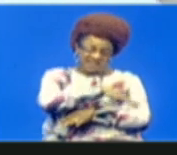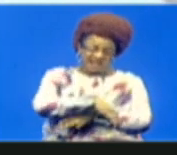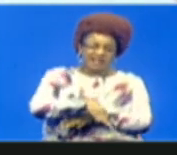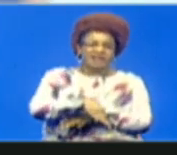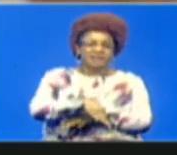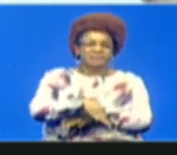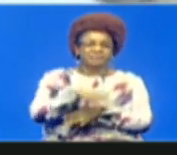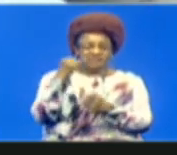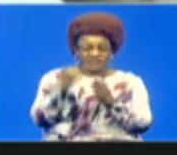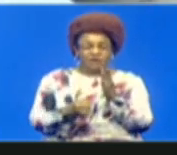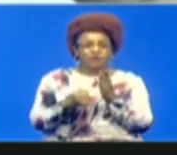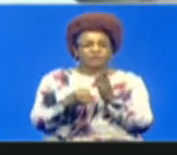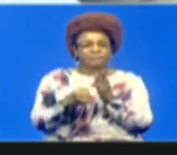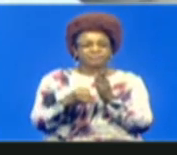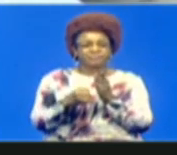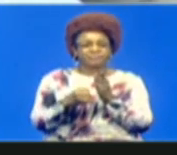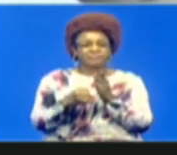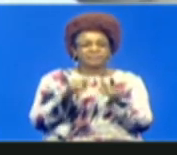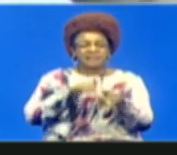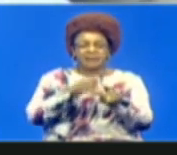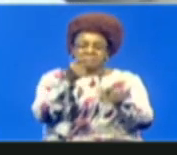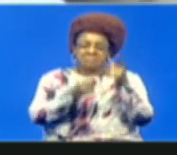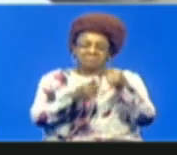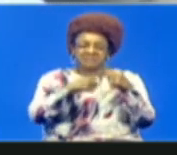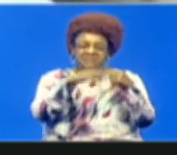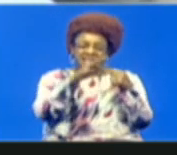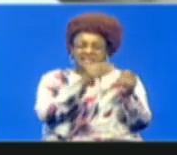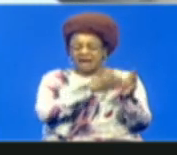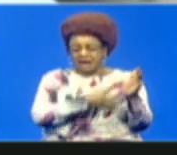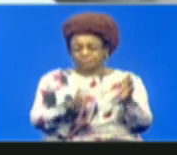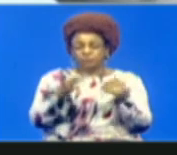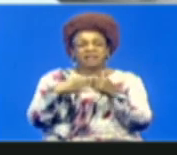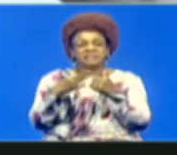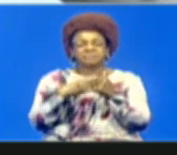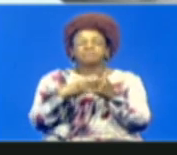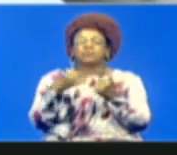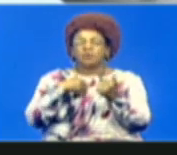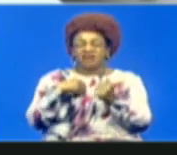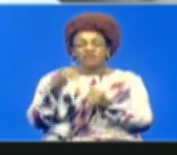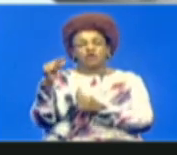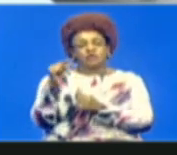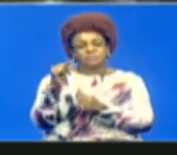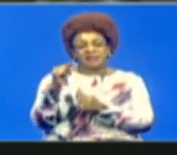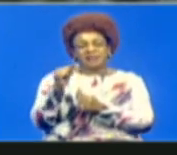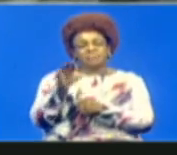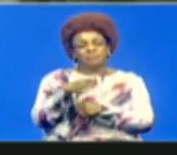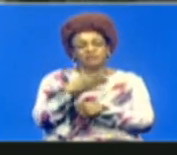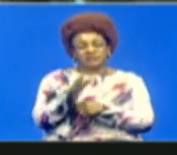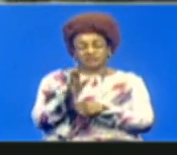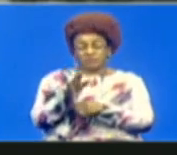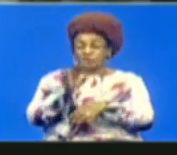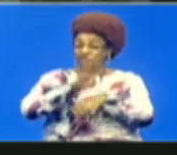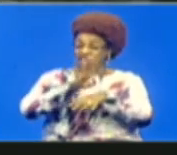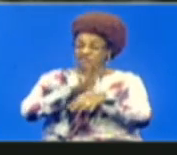skudi ya mwisho kabisa tukiwa kamua 6:30 mpaka 7 mpaka 8 tunafunga na gospel. Juu tena kulingana na hii farm